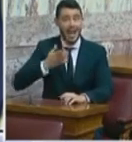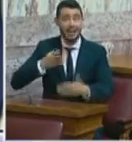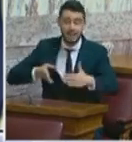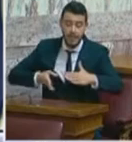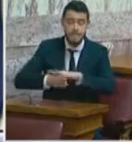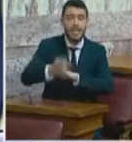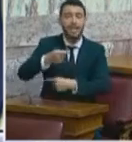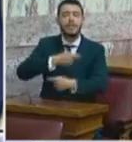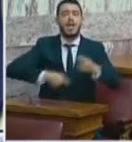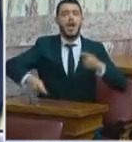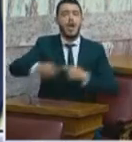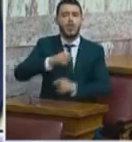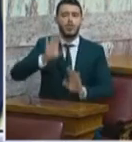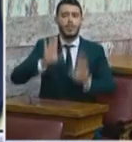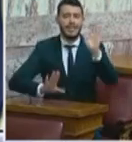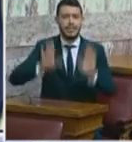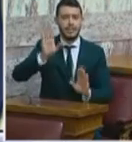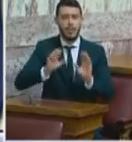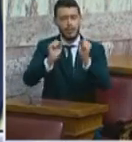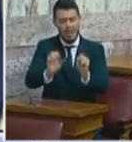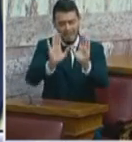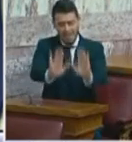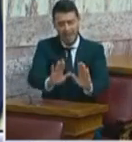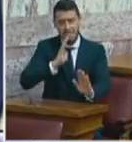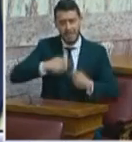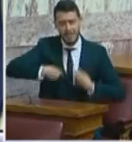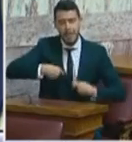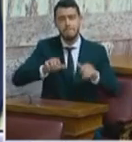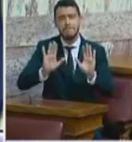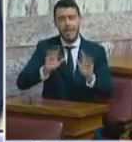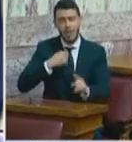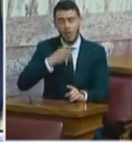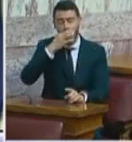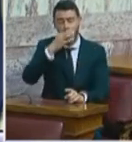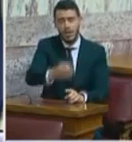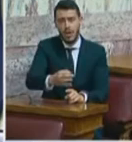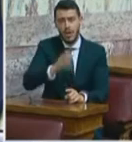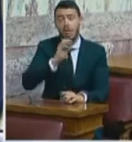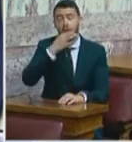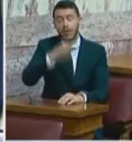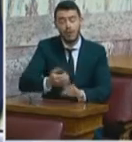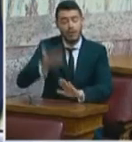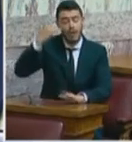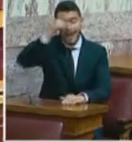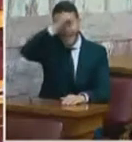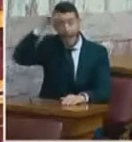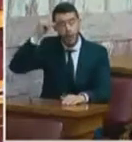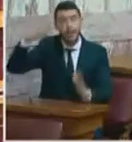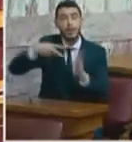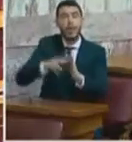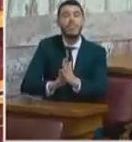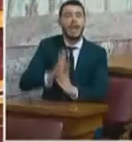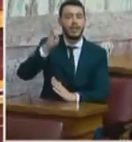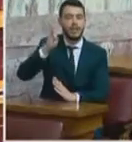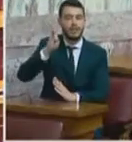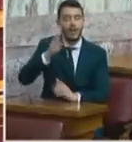πριν, καθίστε να ακούσετε, αυτά γίνανε μετά. Εγώ μιλάω για το καλοκαίρι του 2014,